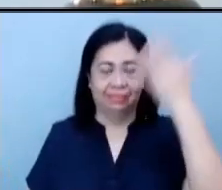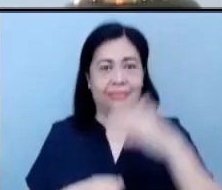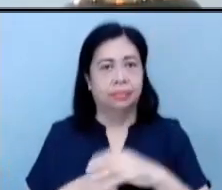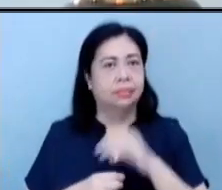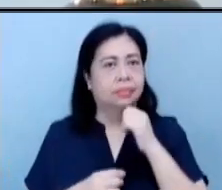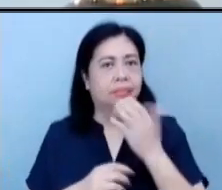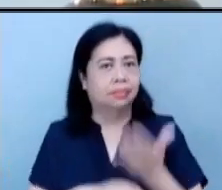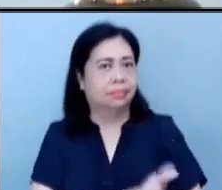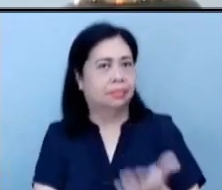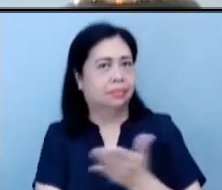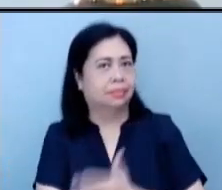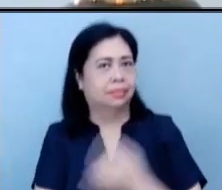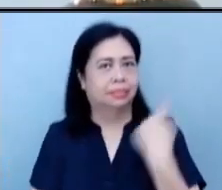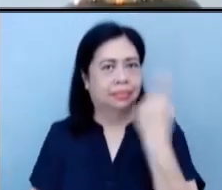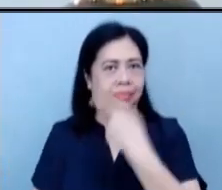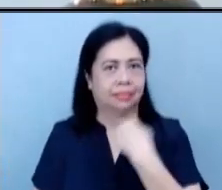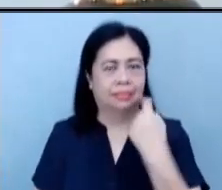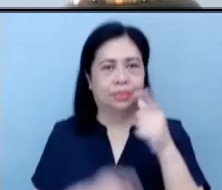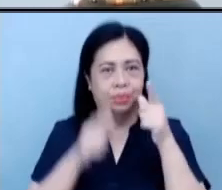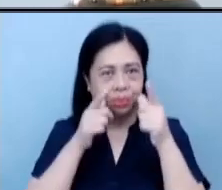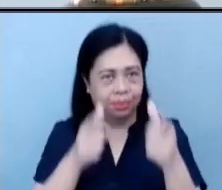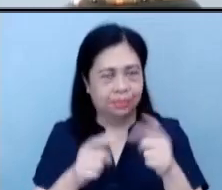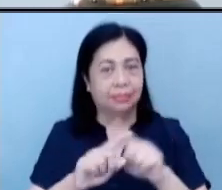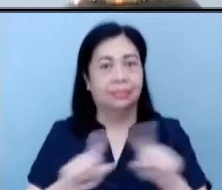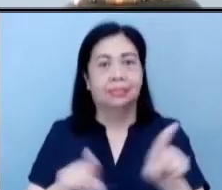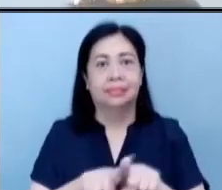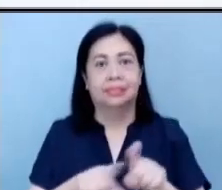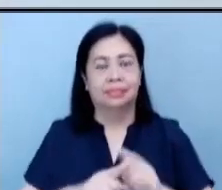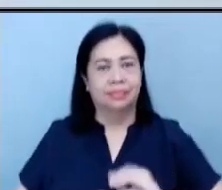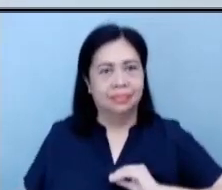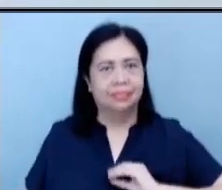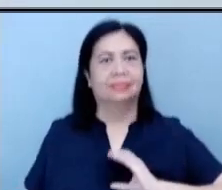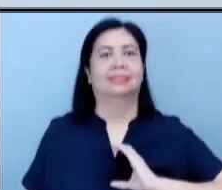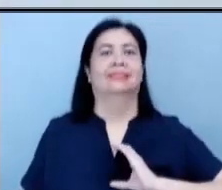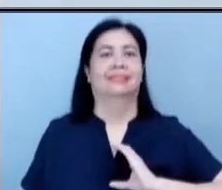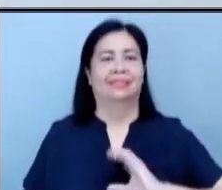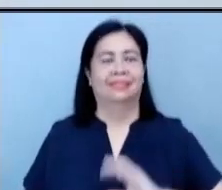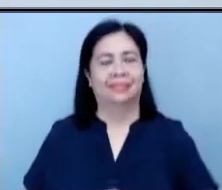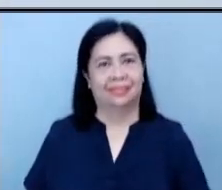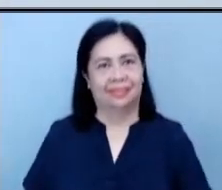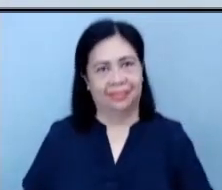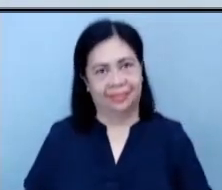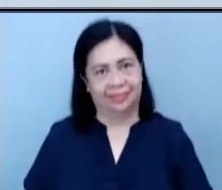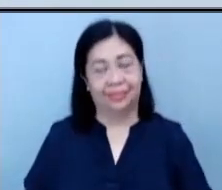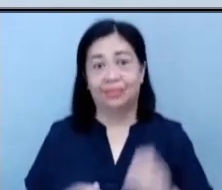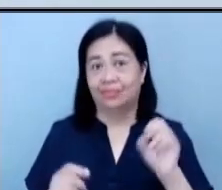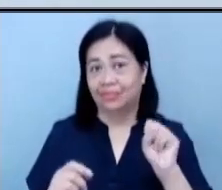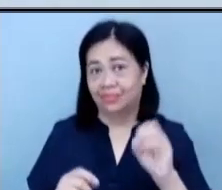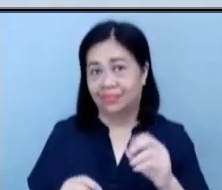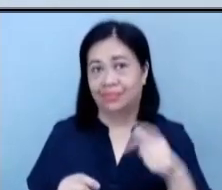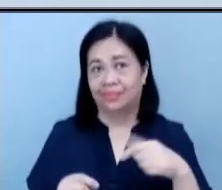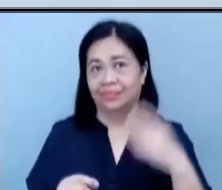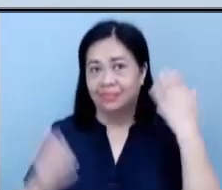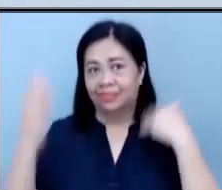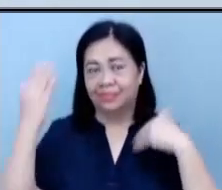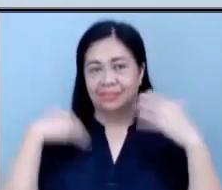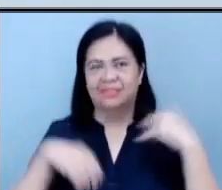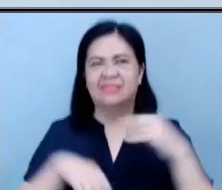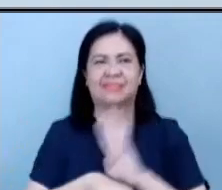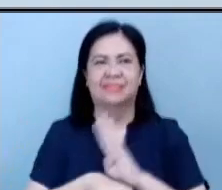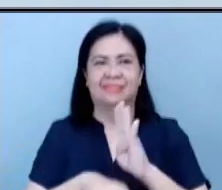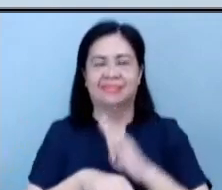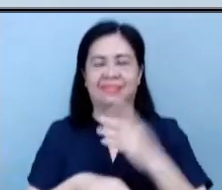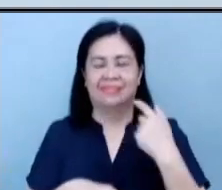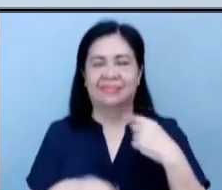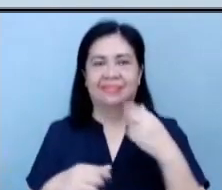ang ating appearance, but also it boosts our confidence. Dahil dyan ay isang hair salon business ang binisita